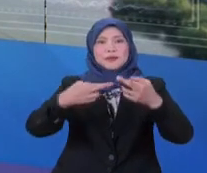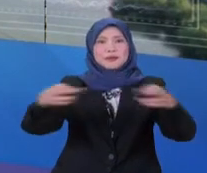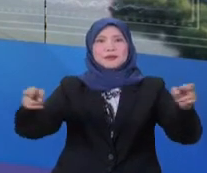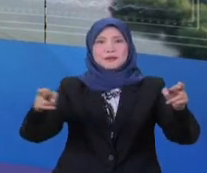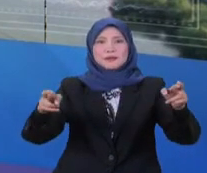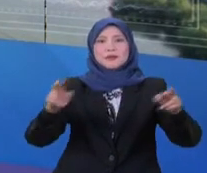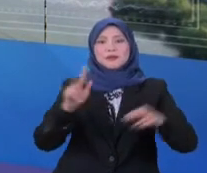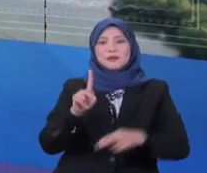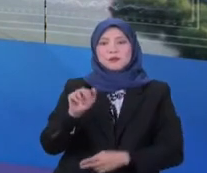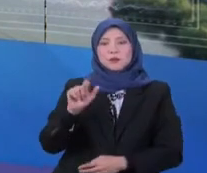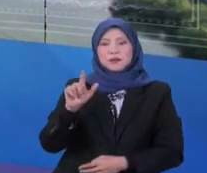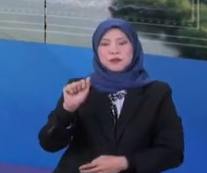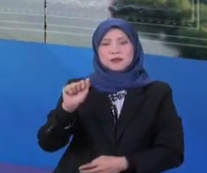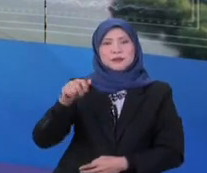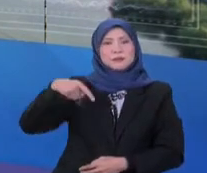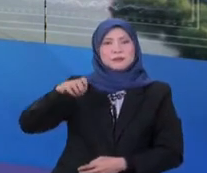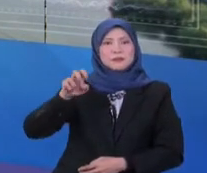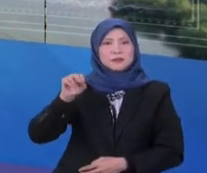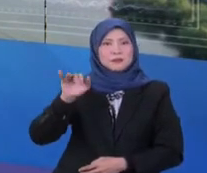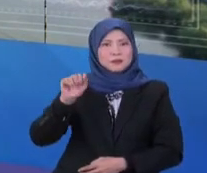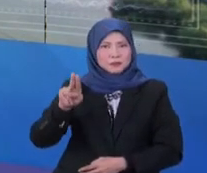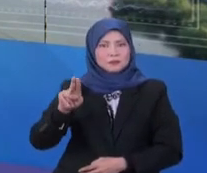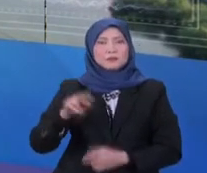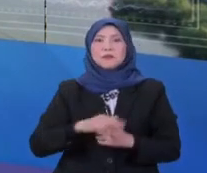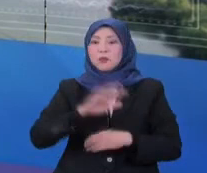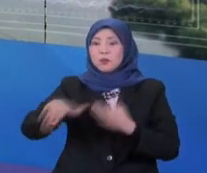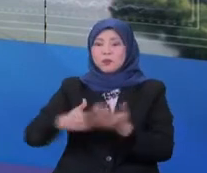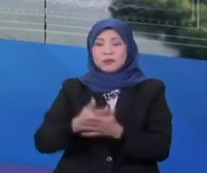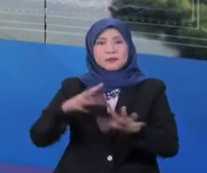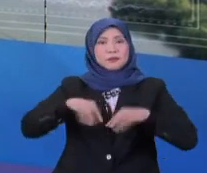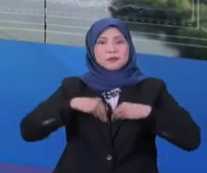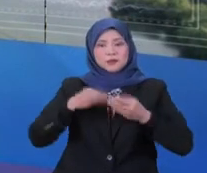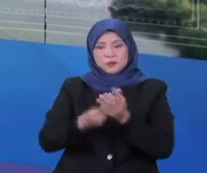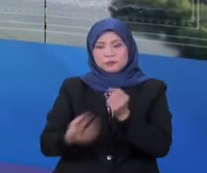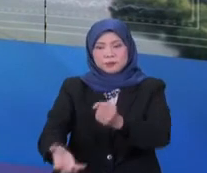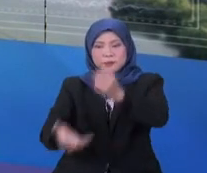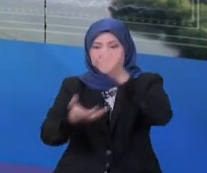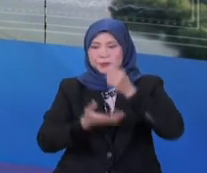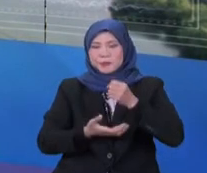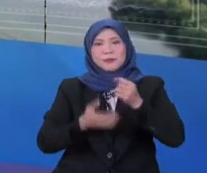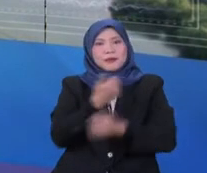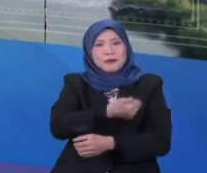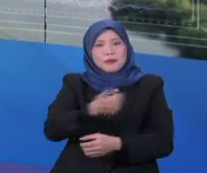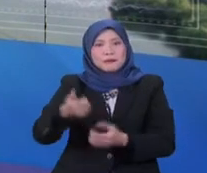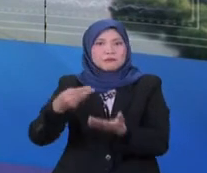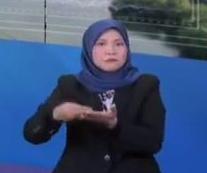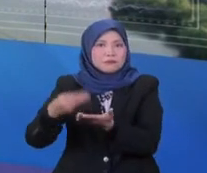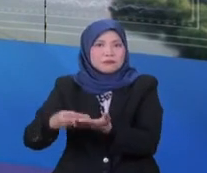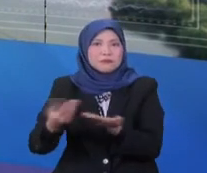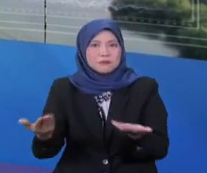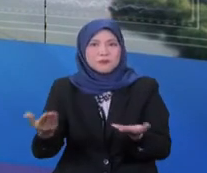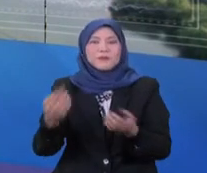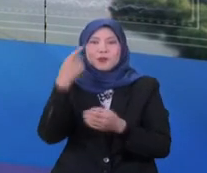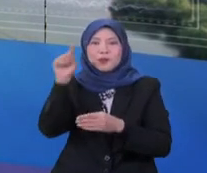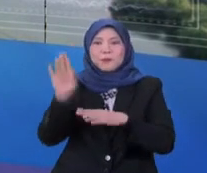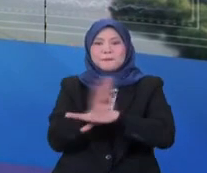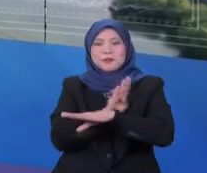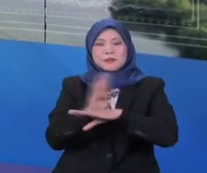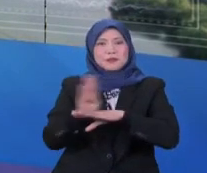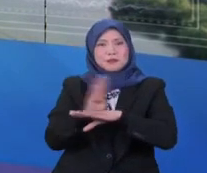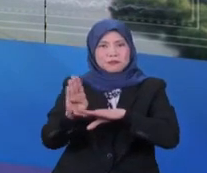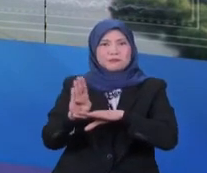di Kuala Penyu awal tahun ini. Kesemuanya menerima bantuan berbentuk peralatan serta dana bagi mengembangkan lagi